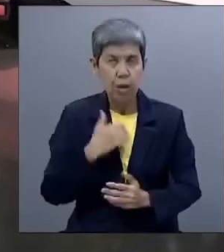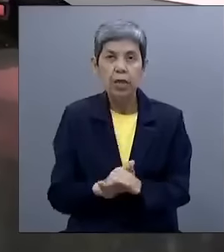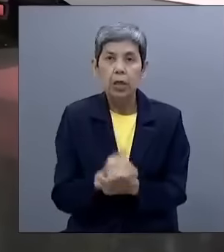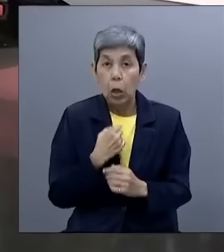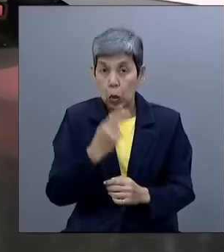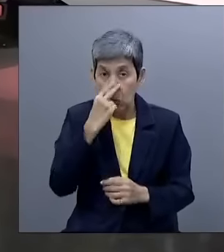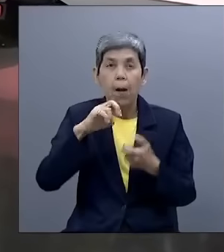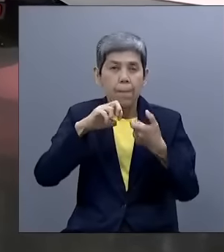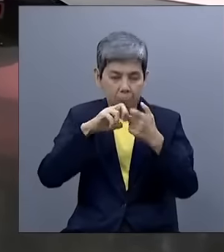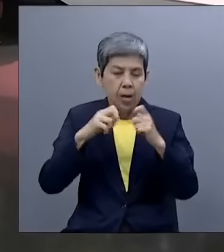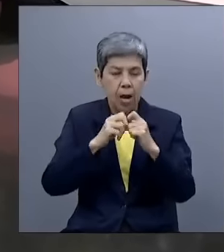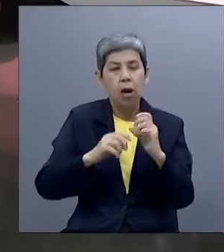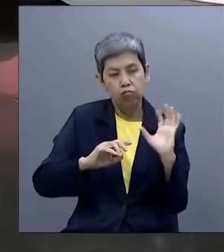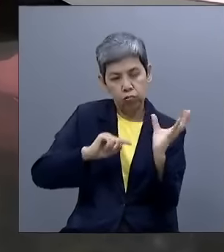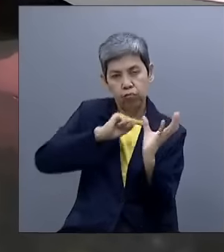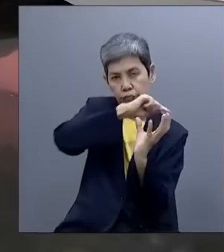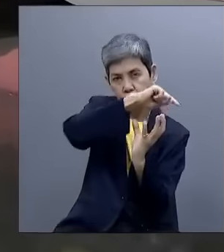ส่งผลกระทบไปทั้งโลกค่ะค่ะขอบคุณค่ะ